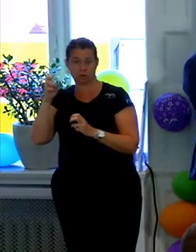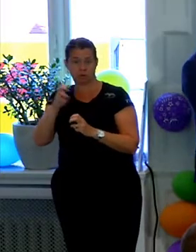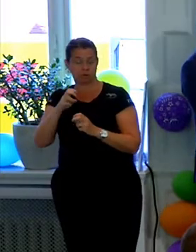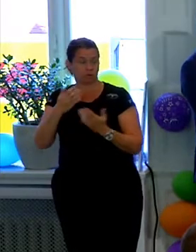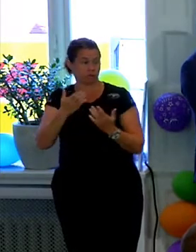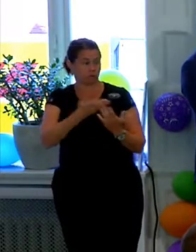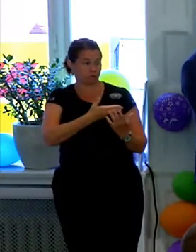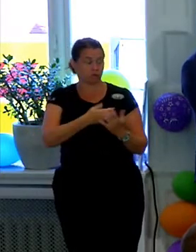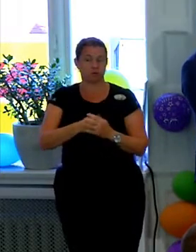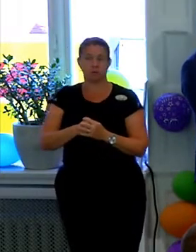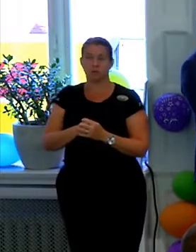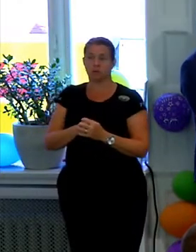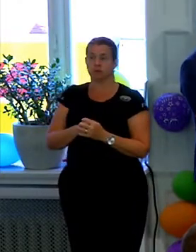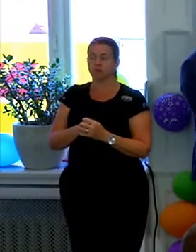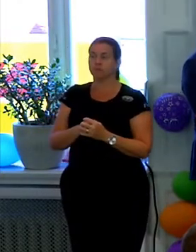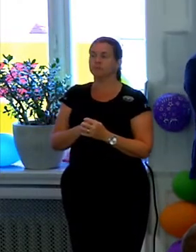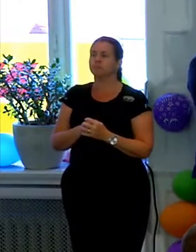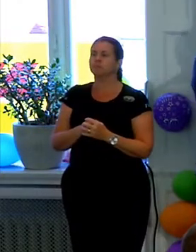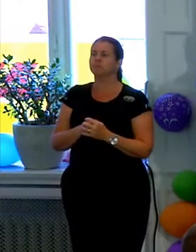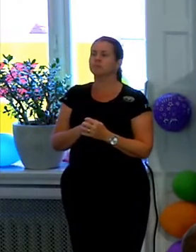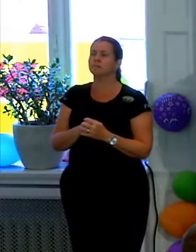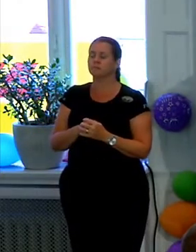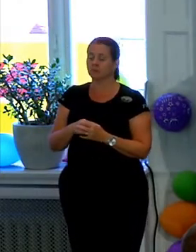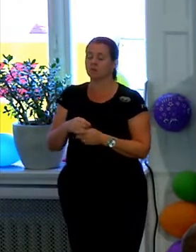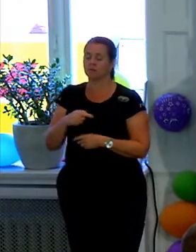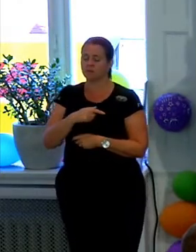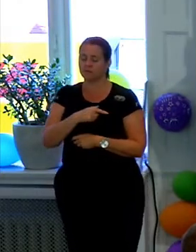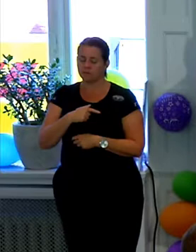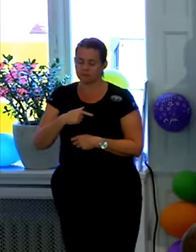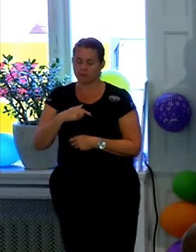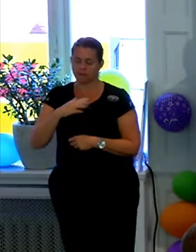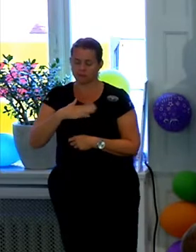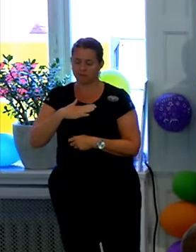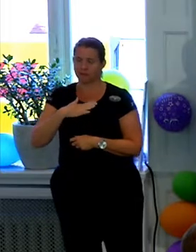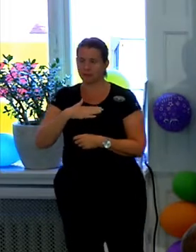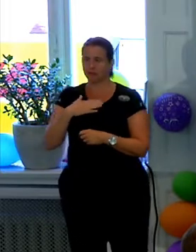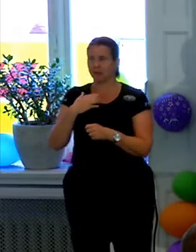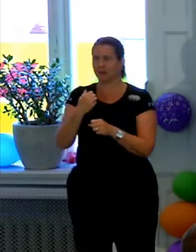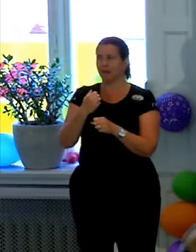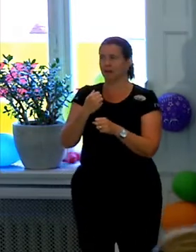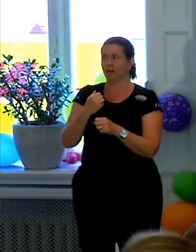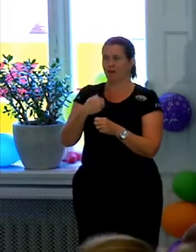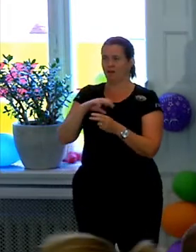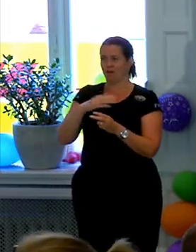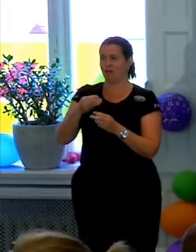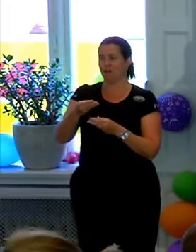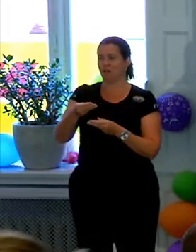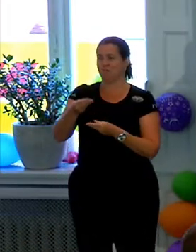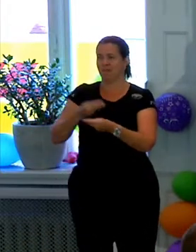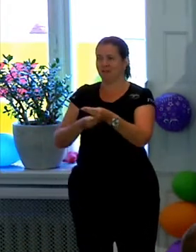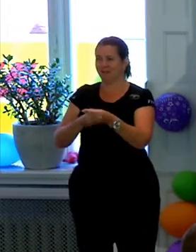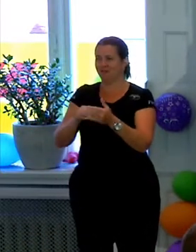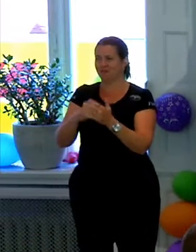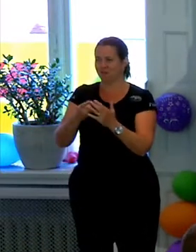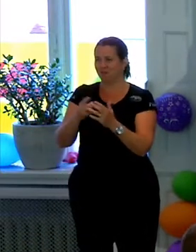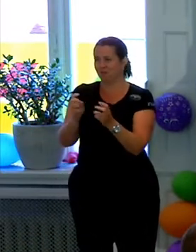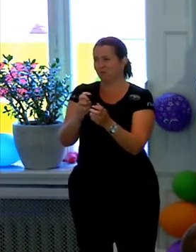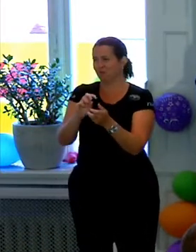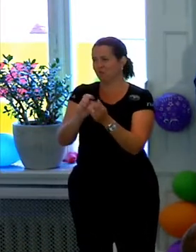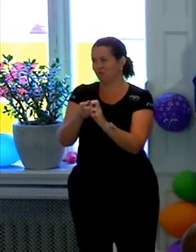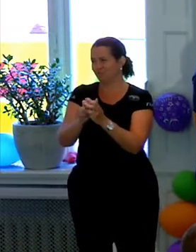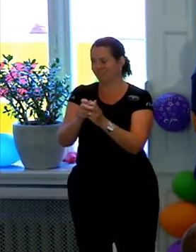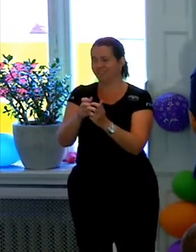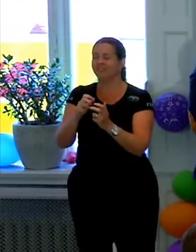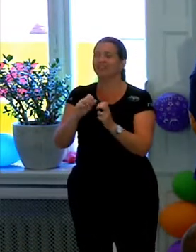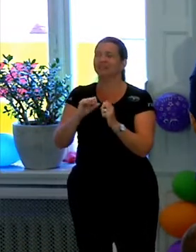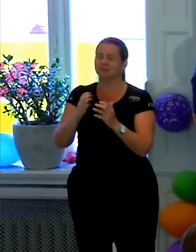vill svara? Nej, men vi är intresserade av att jobba med Payback från Bryssel, det lovar jag. Payback från Bryssel, ja, underbart. I alla